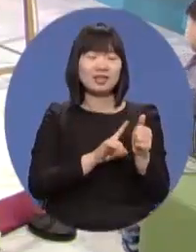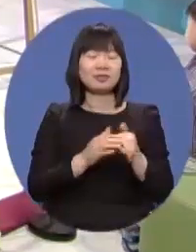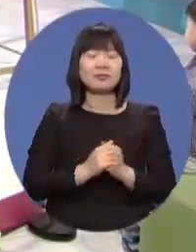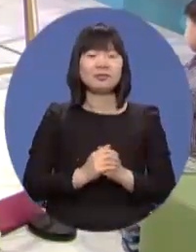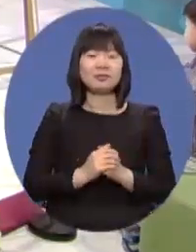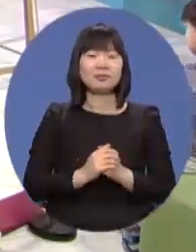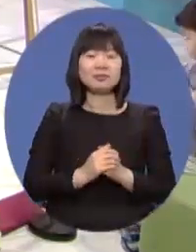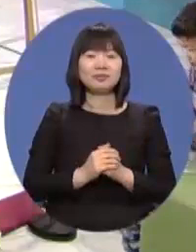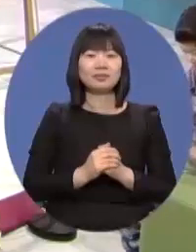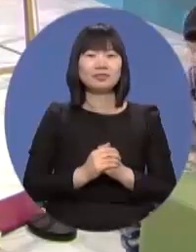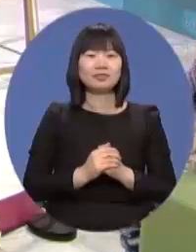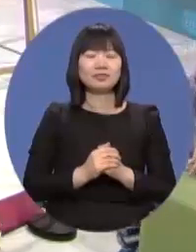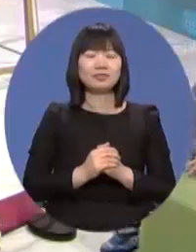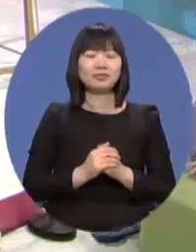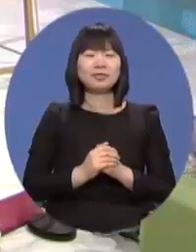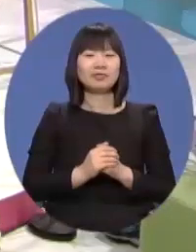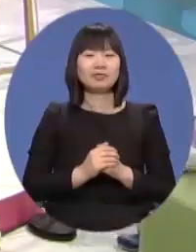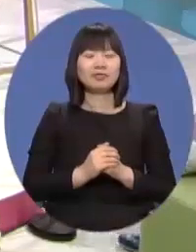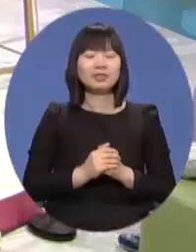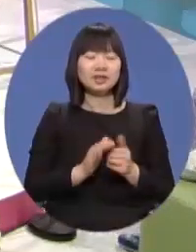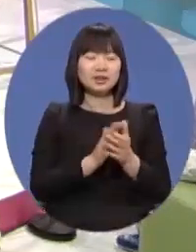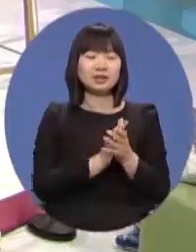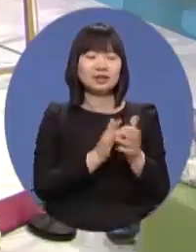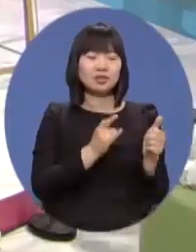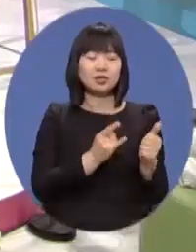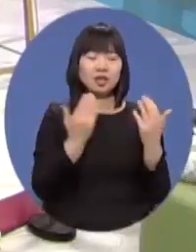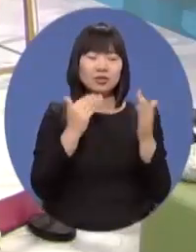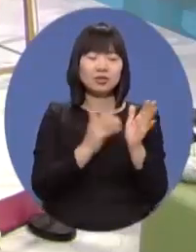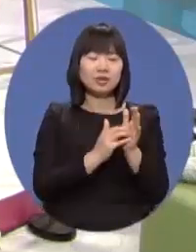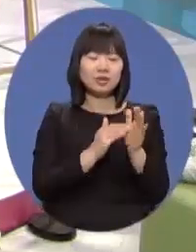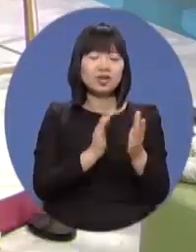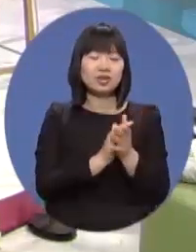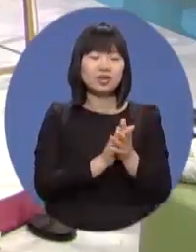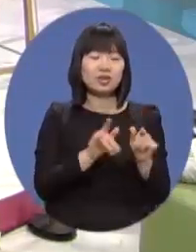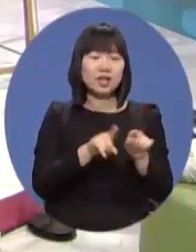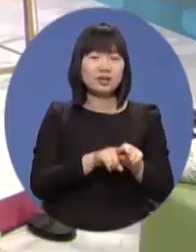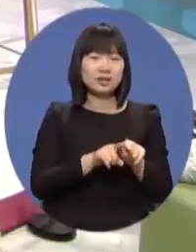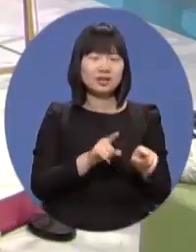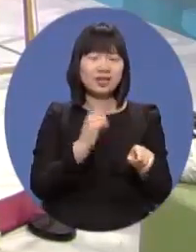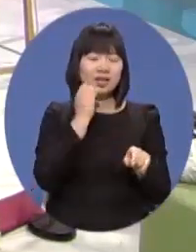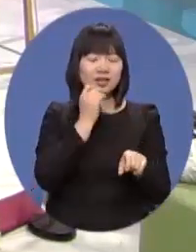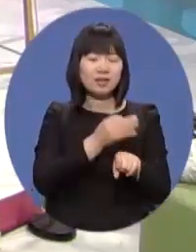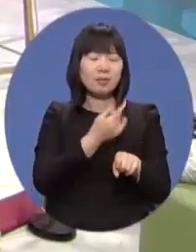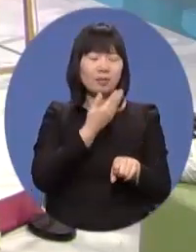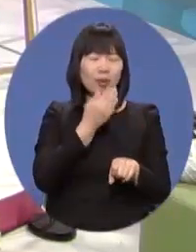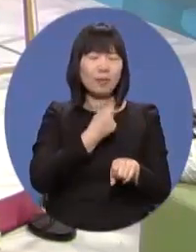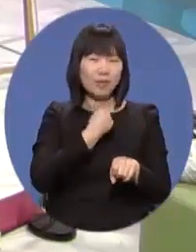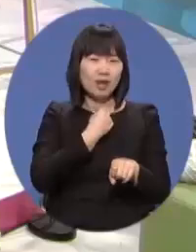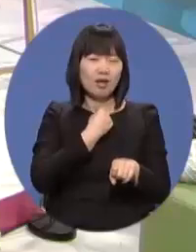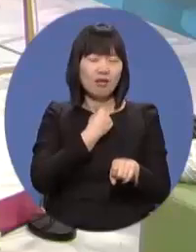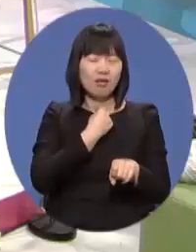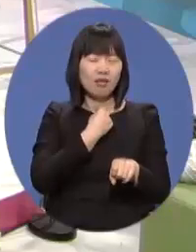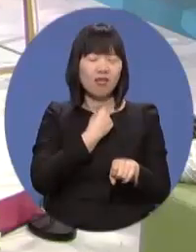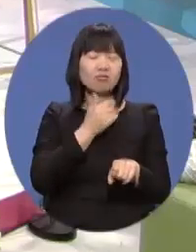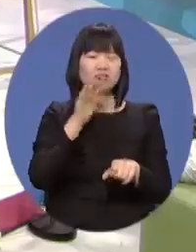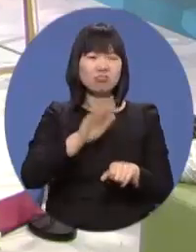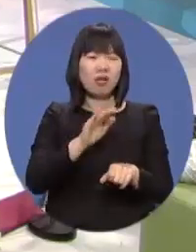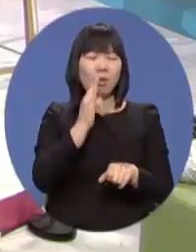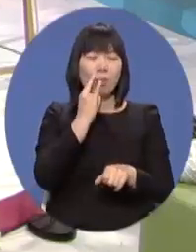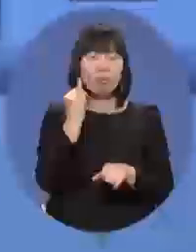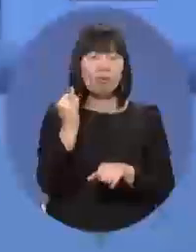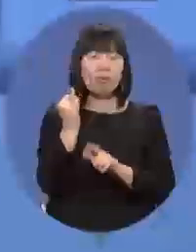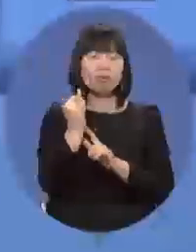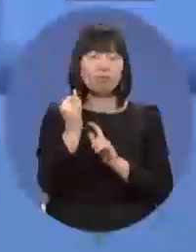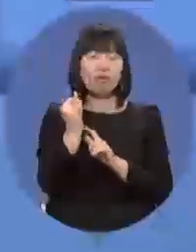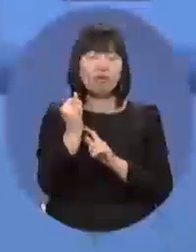설명 듣겠습니다. 설명 부탁드립니다. 이 친구는 학교 끝나고 친구들과 이제 간식도 사 먹고 싶고 이렇게 하고 싶은데